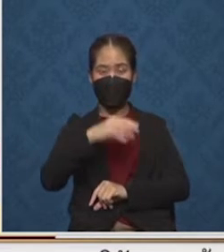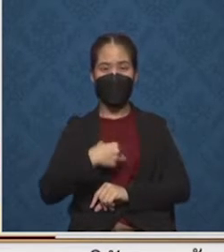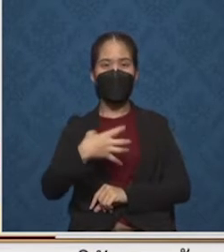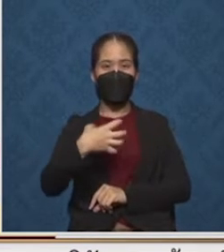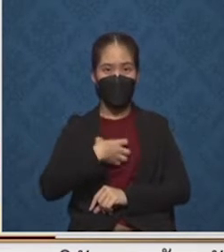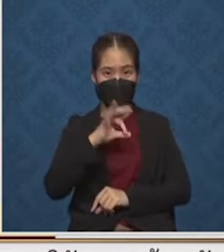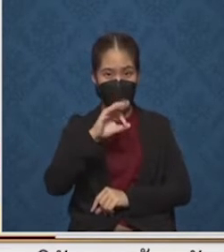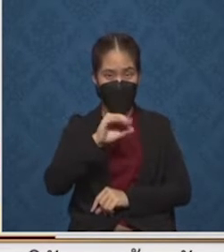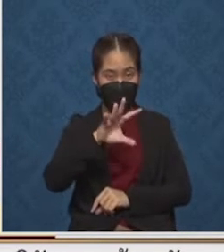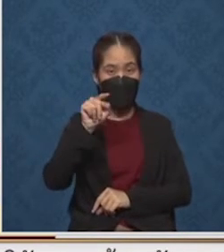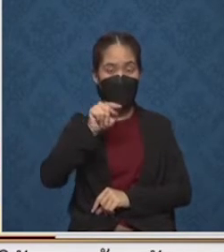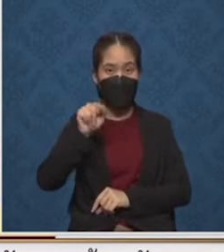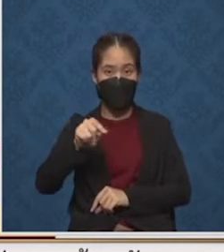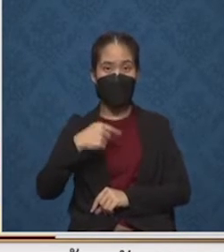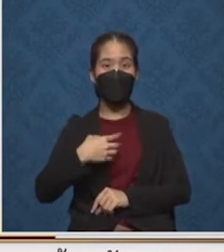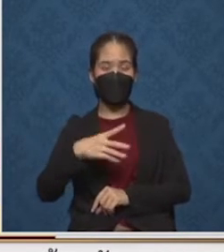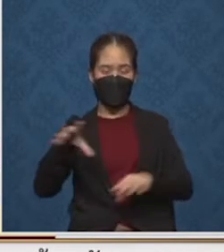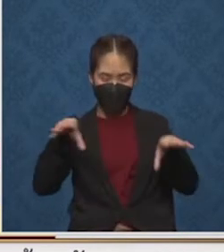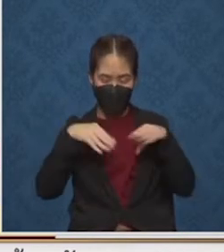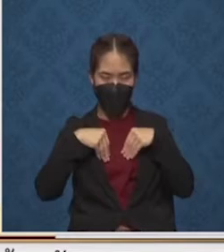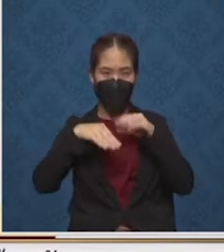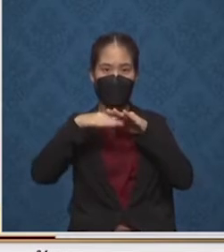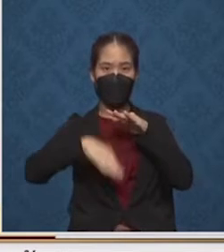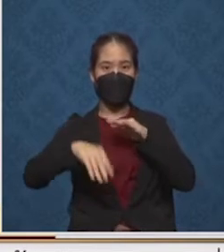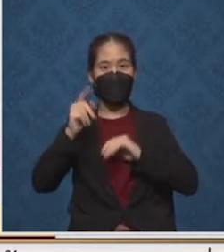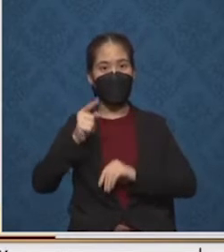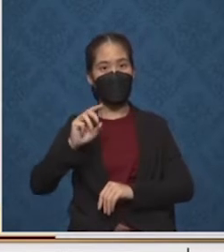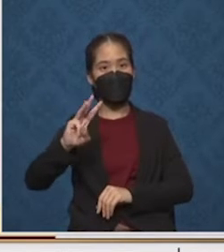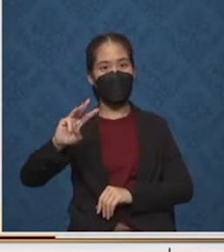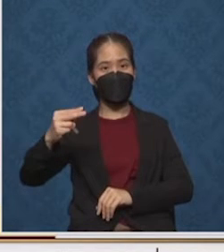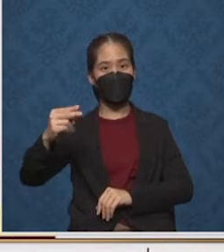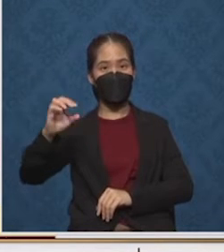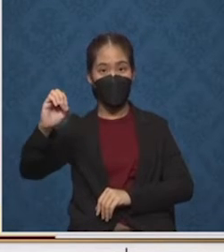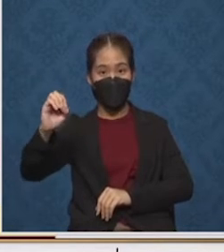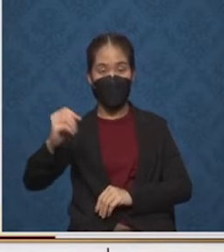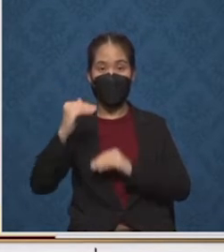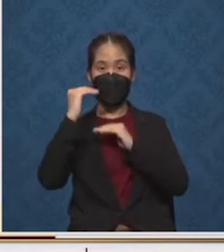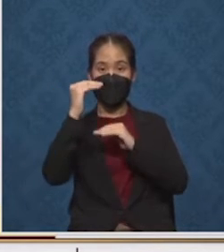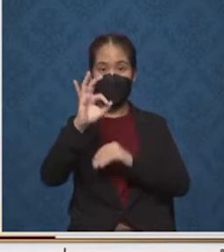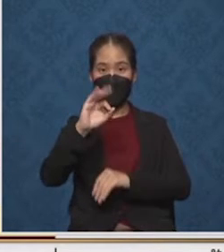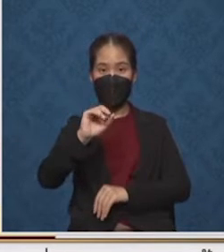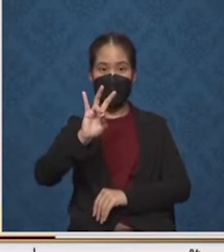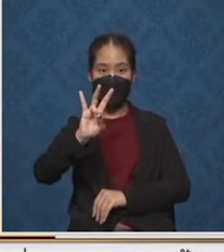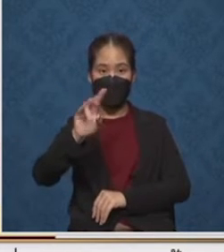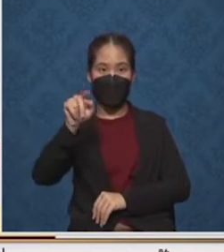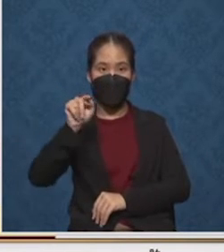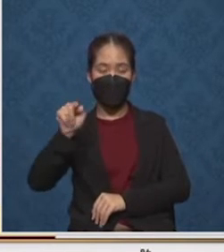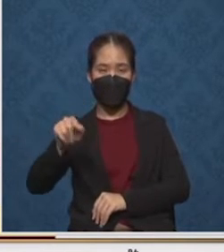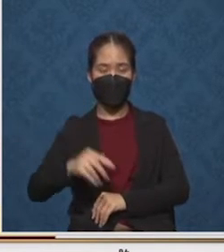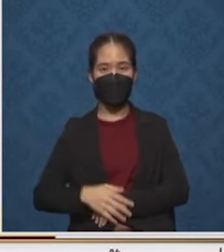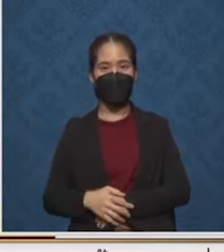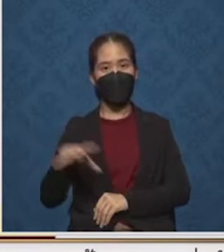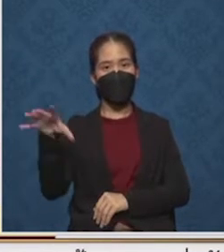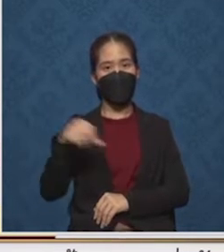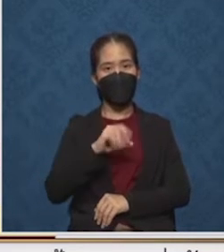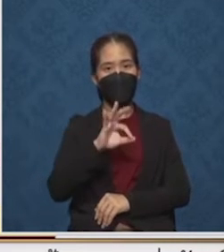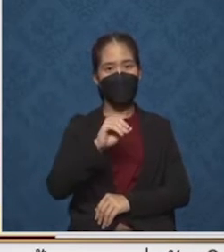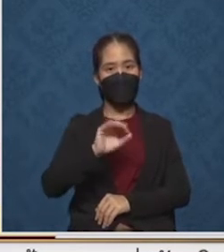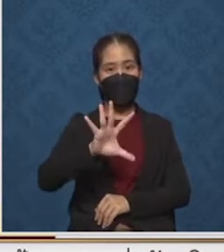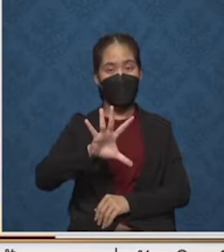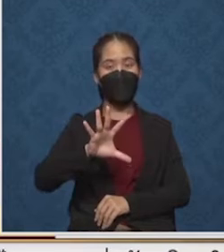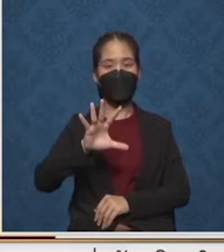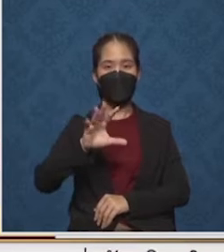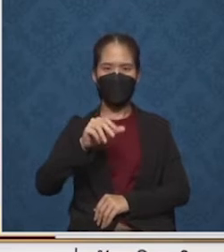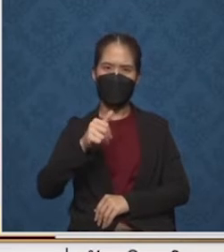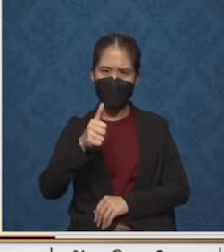95นะเขายอมลดนะจริงๆองค์การอนามัยโลกกำหนดที่97ได้ทำงานครับเขาเอาเก้าสิบห้าพอไหวอยู่